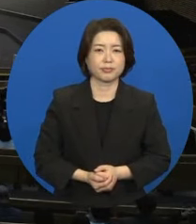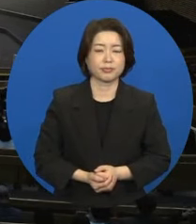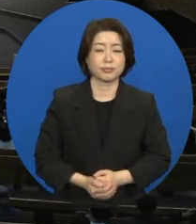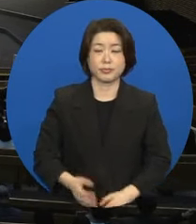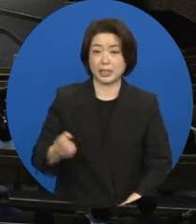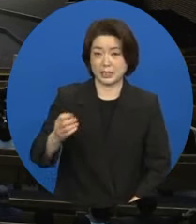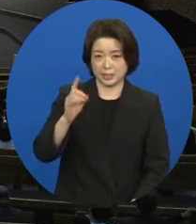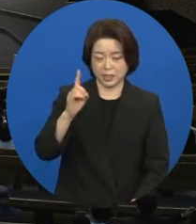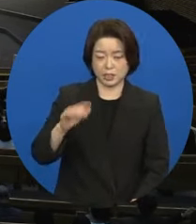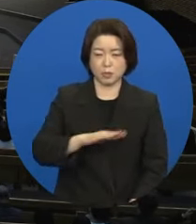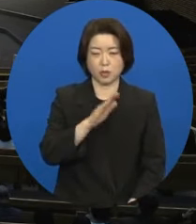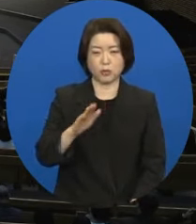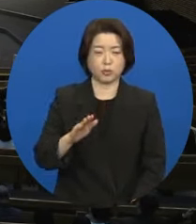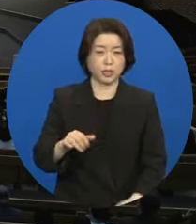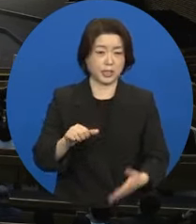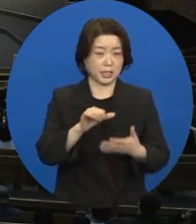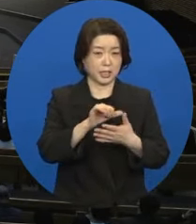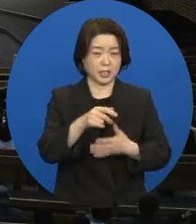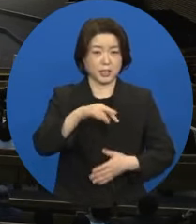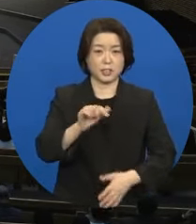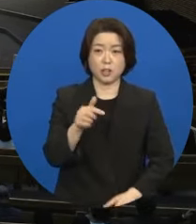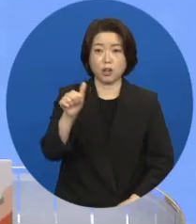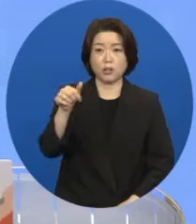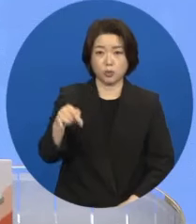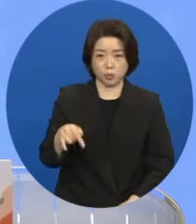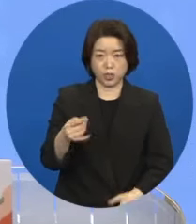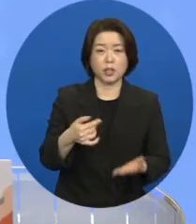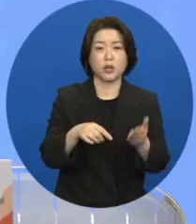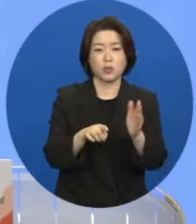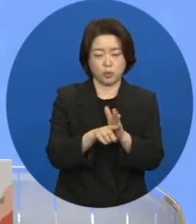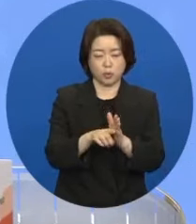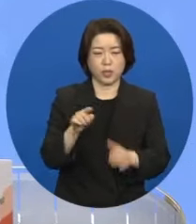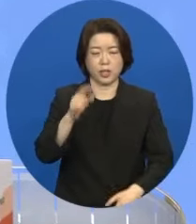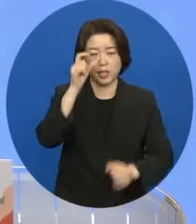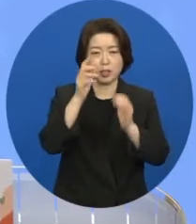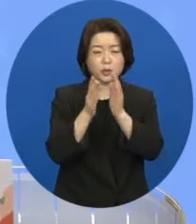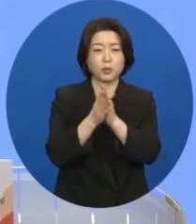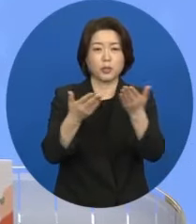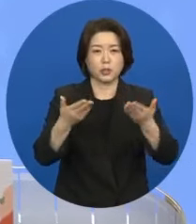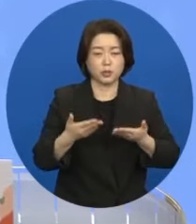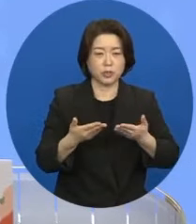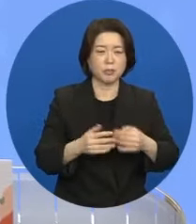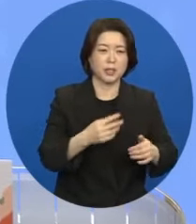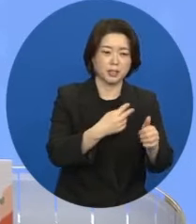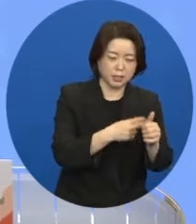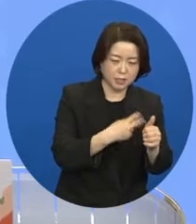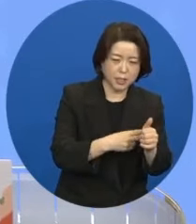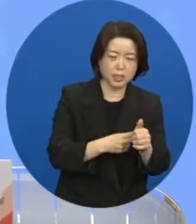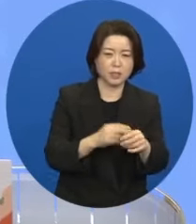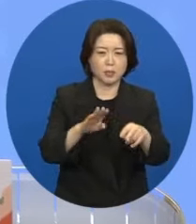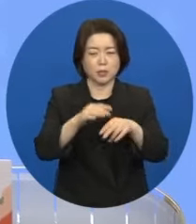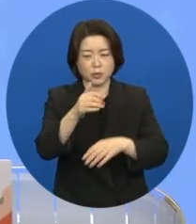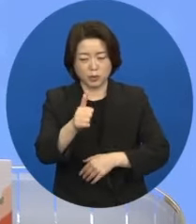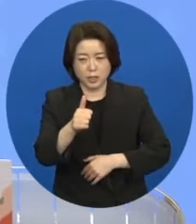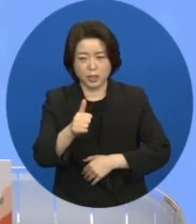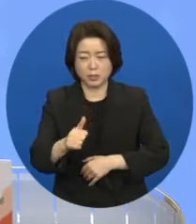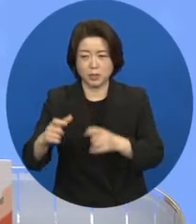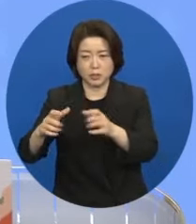다시 한번 우리 선녀를 위해서 기도해 주신 우리 유튜브의 선생님들 속장 소원들